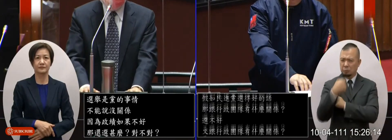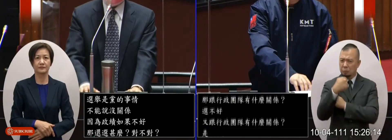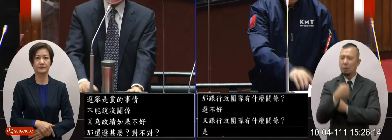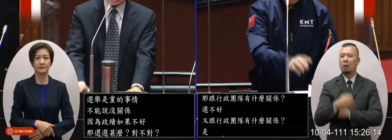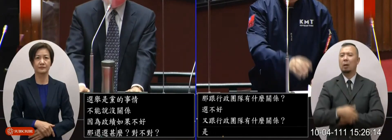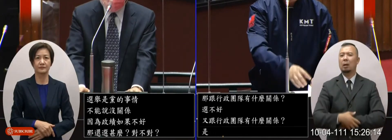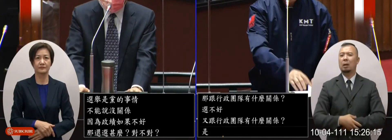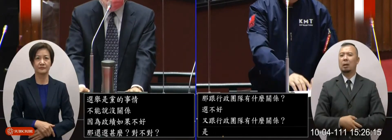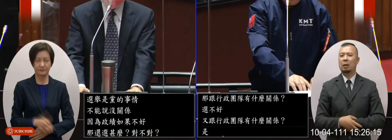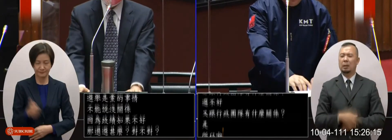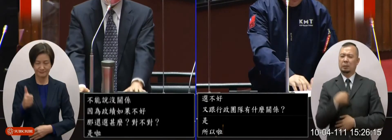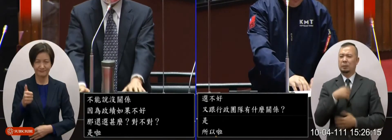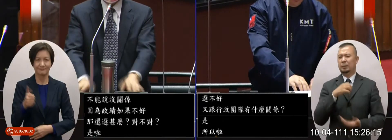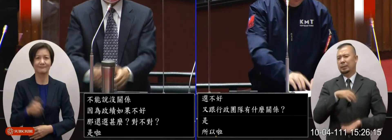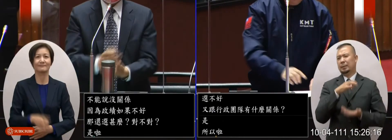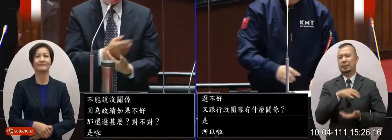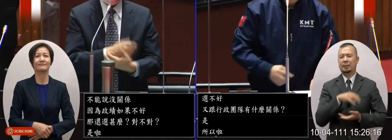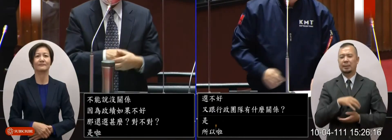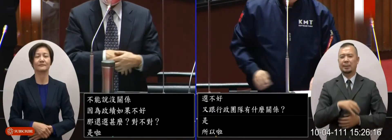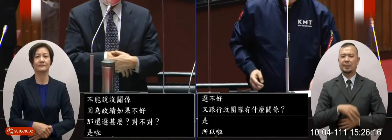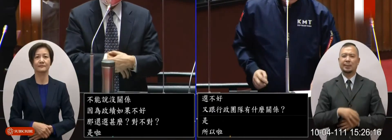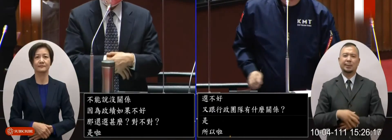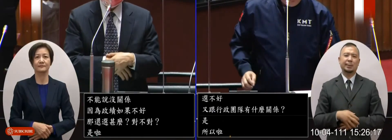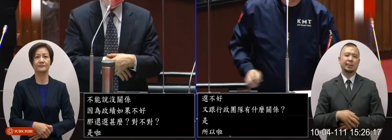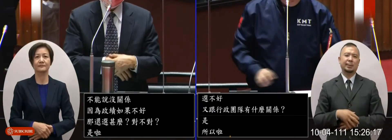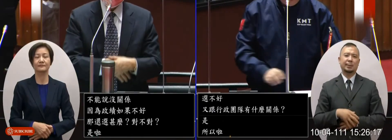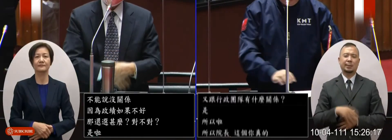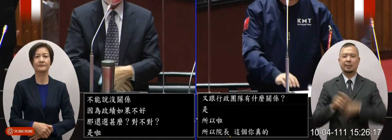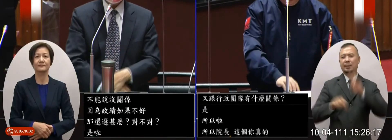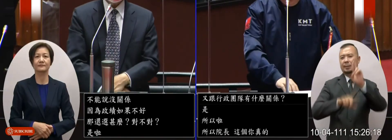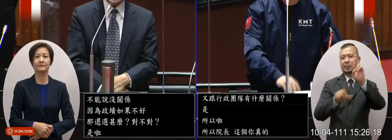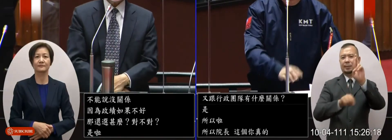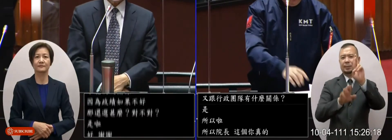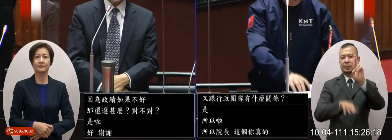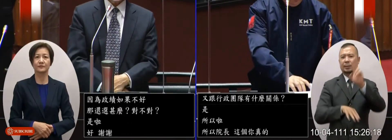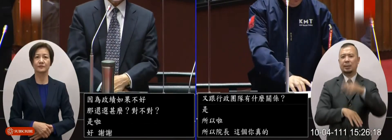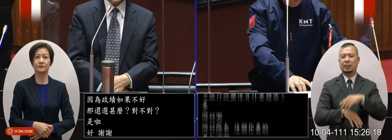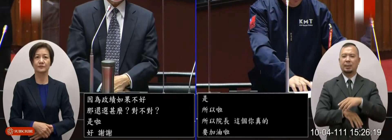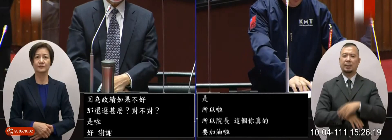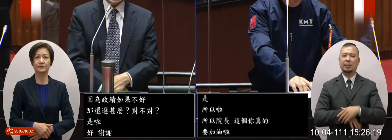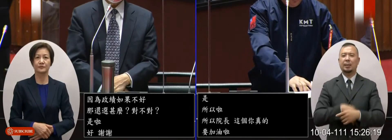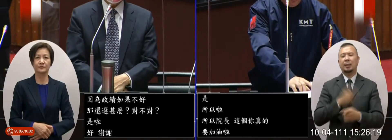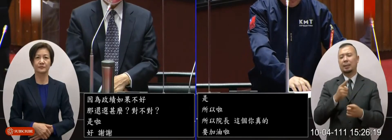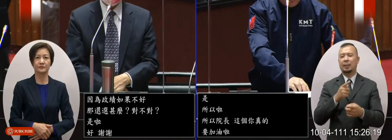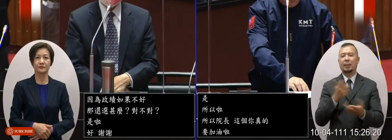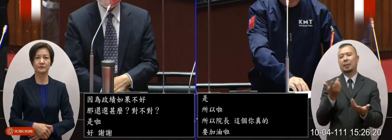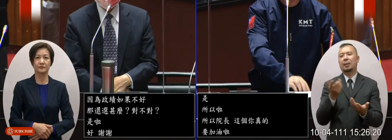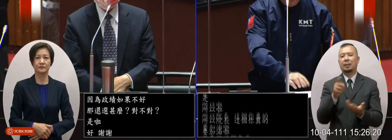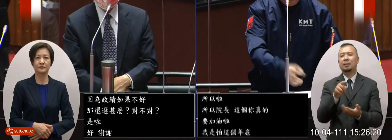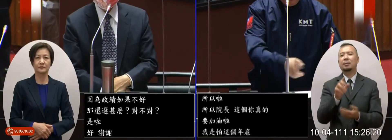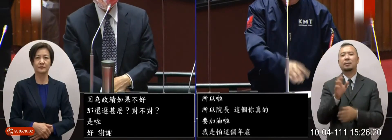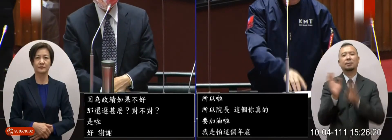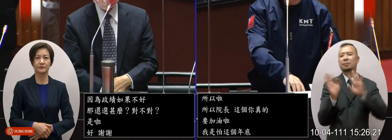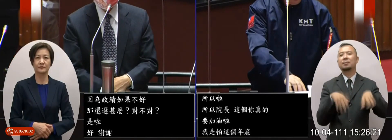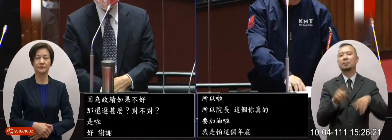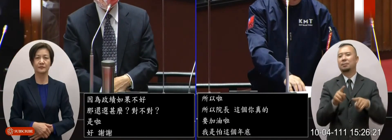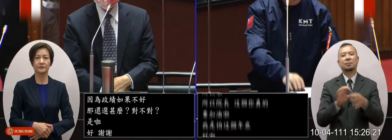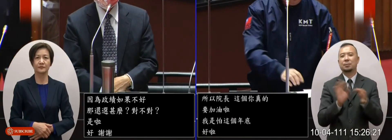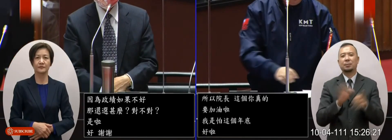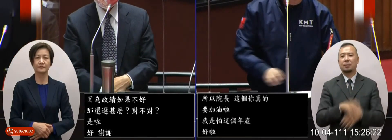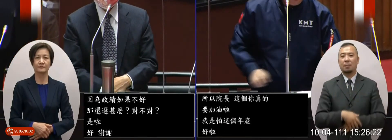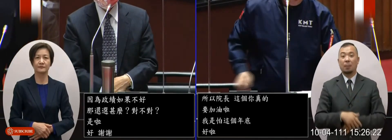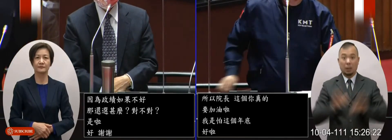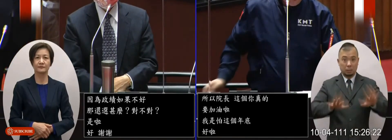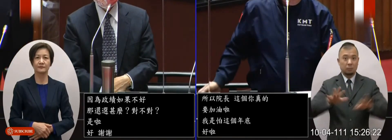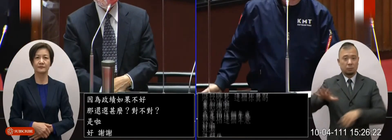哎呀，我是怕哈，这个年底，好啦，没关系，院长你自己在那个，我来请教总预算的